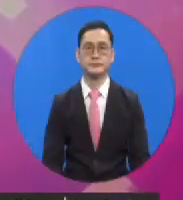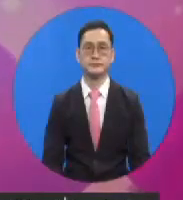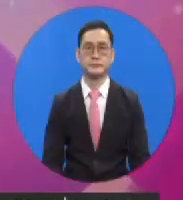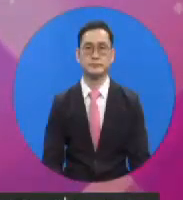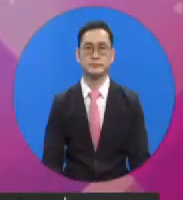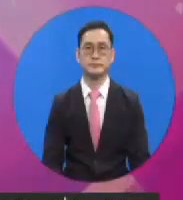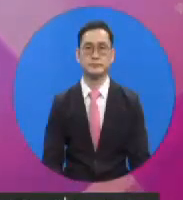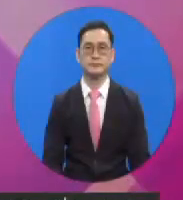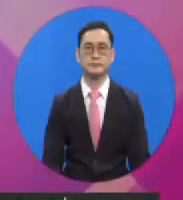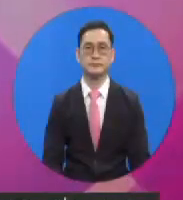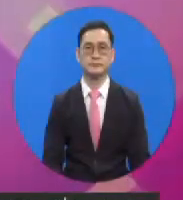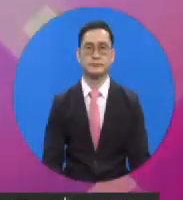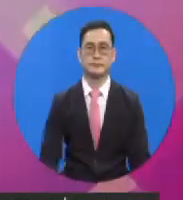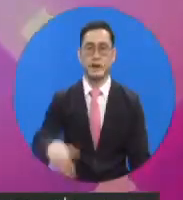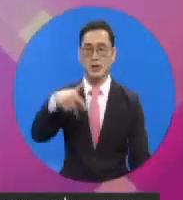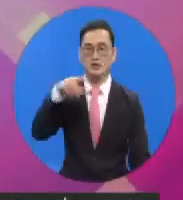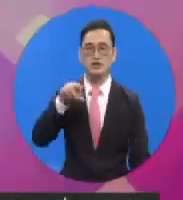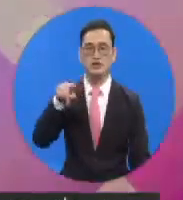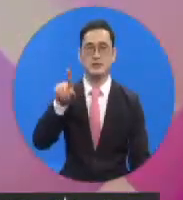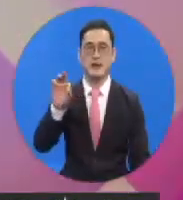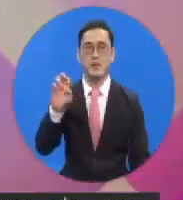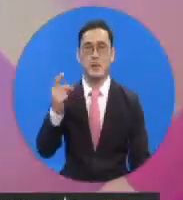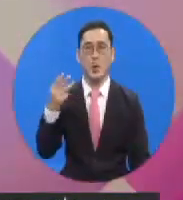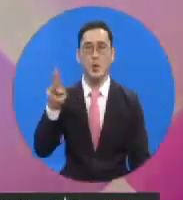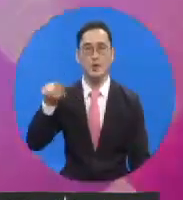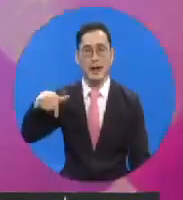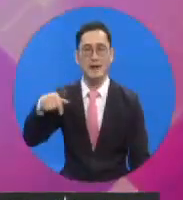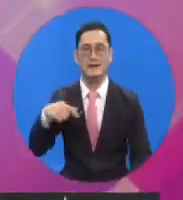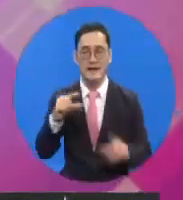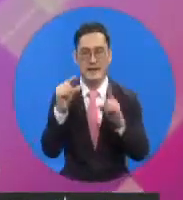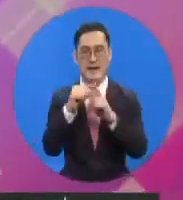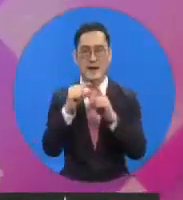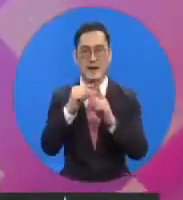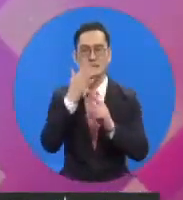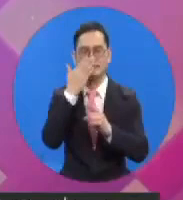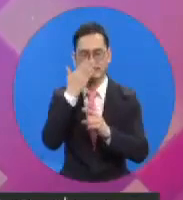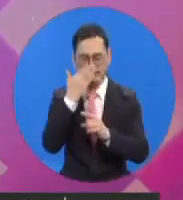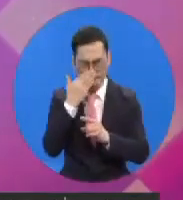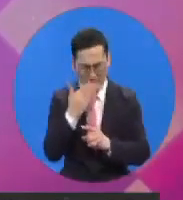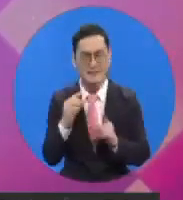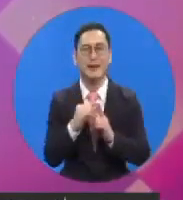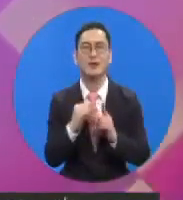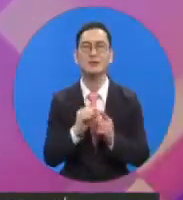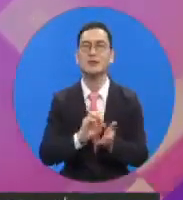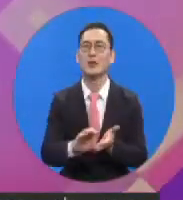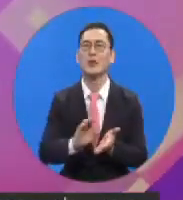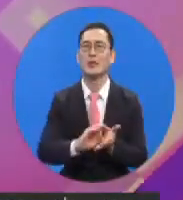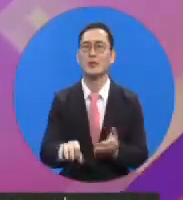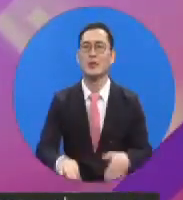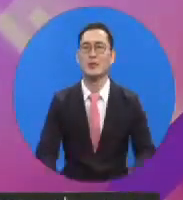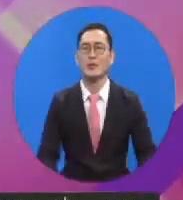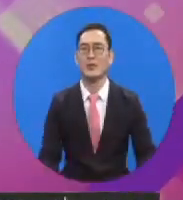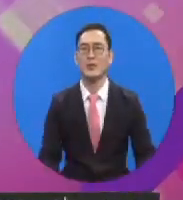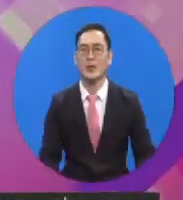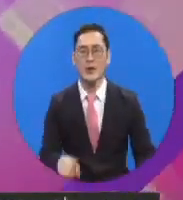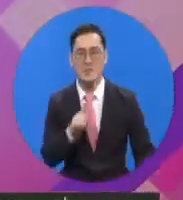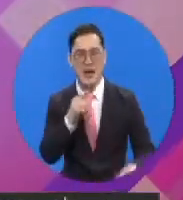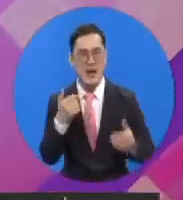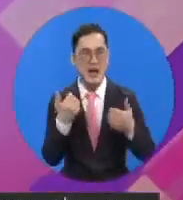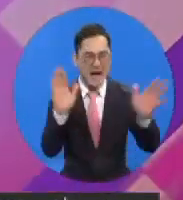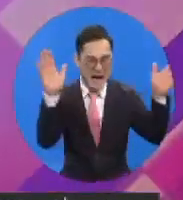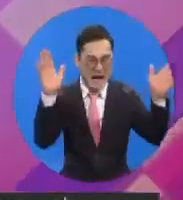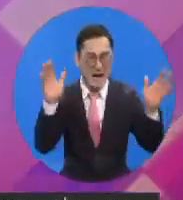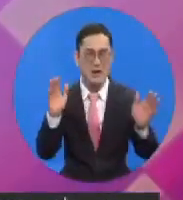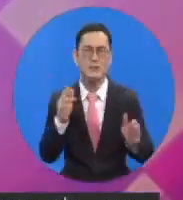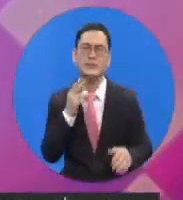중상모략이라는 표현은 내가 쓸 수 있는 가장 점잖은 표현이다. 자, 그런데 윤석열 검찰총장과 뜻을 같이 하면서 사표를 던진 인물이 있습니다.